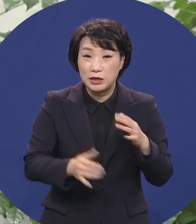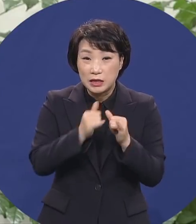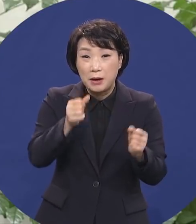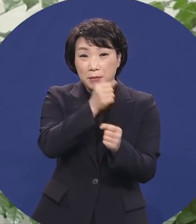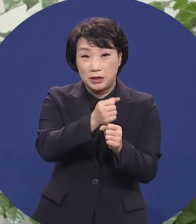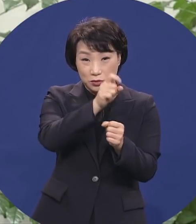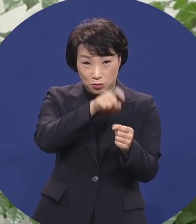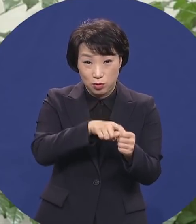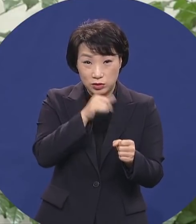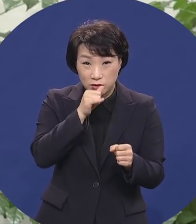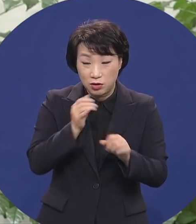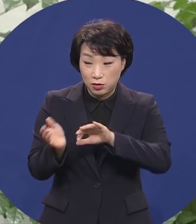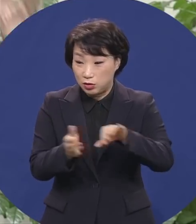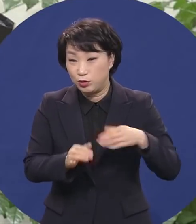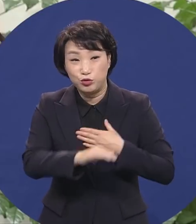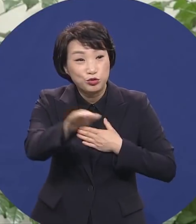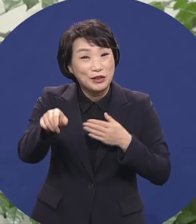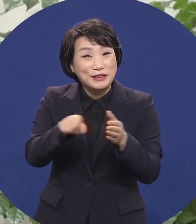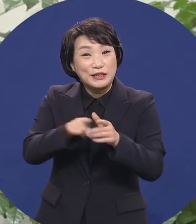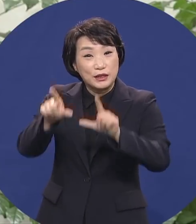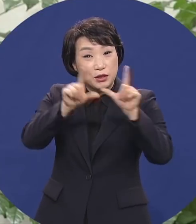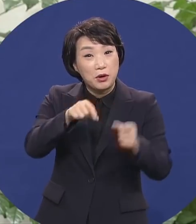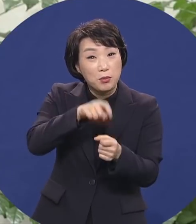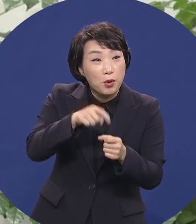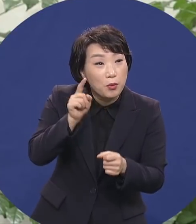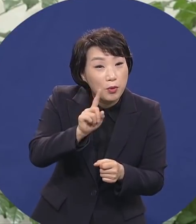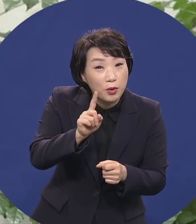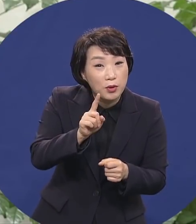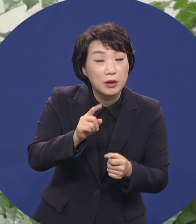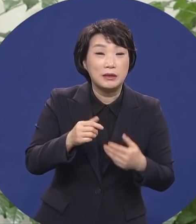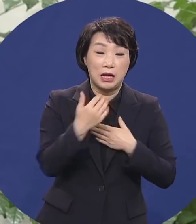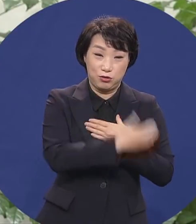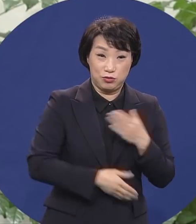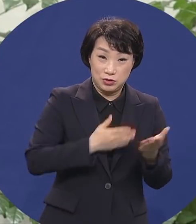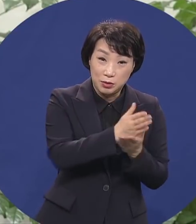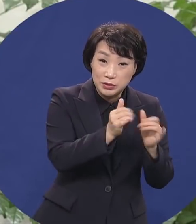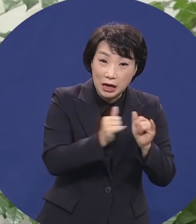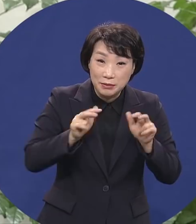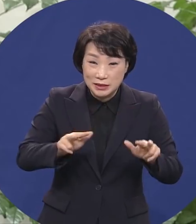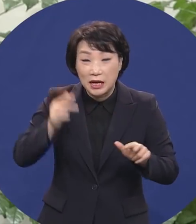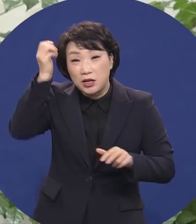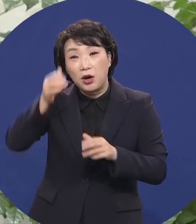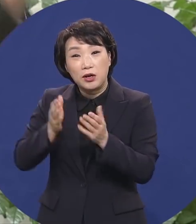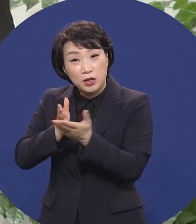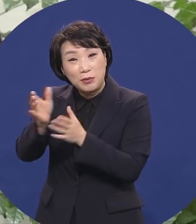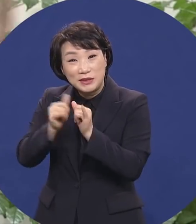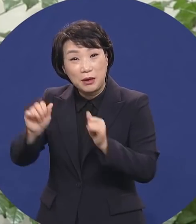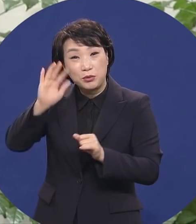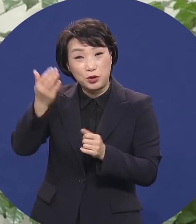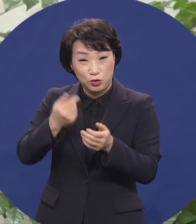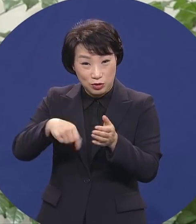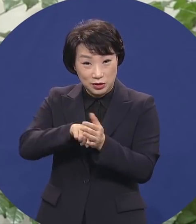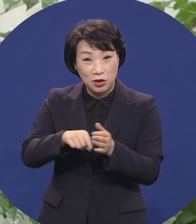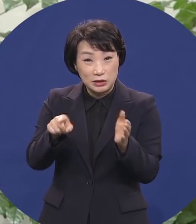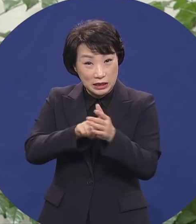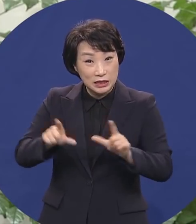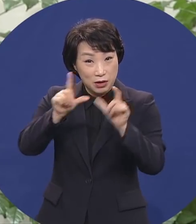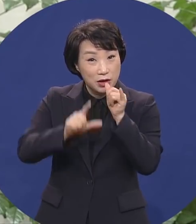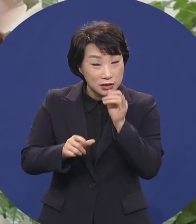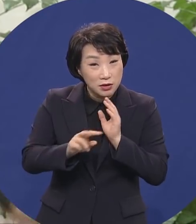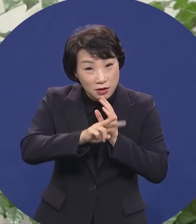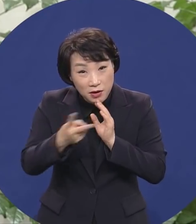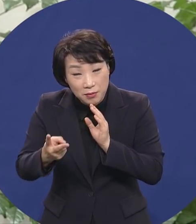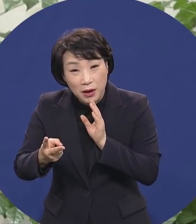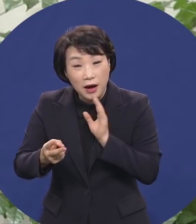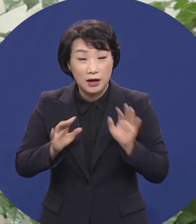거예요. 신앙생활 왜 하느냐? 육의 사람이 영의 사람 되려고 신앙생활. 죄와 사망과 지옥 가서